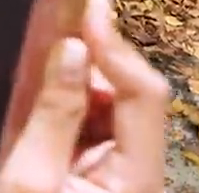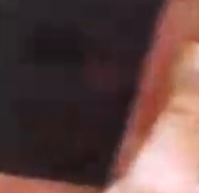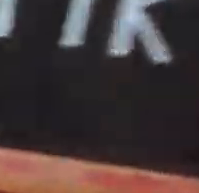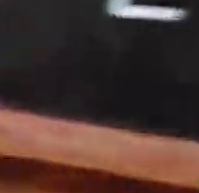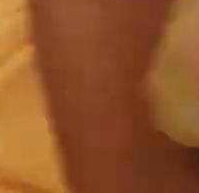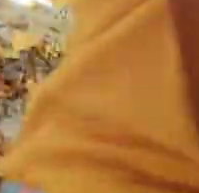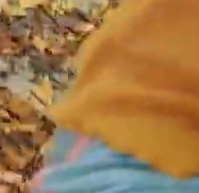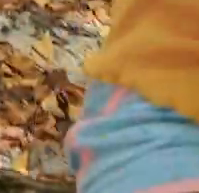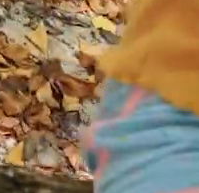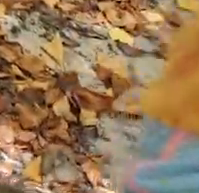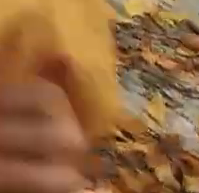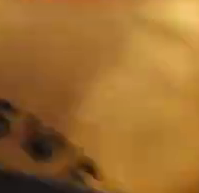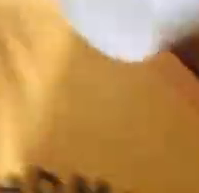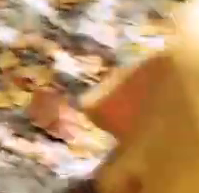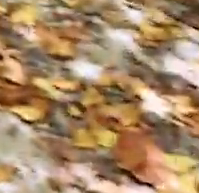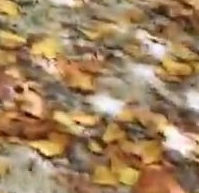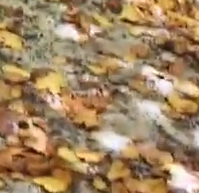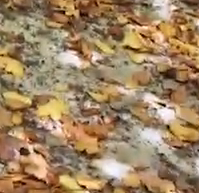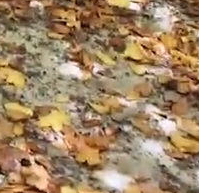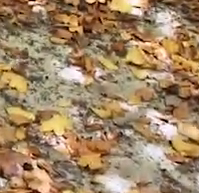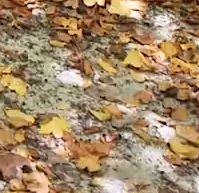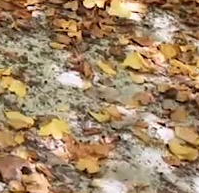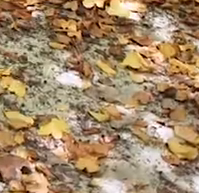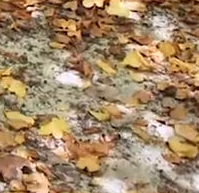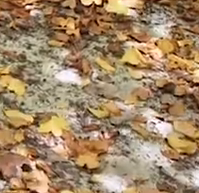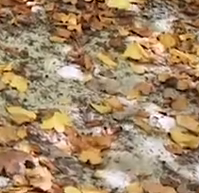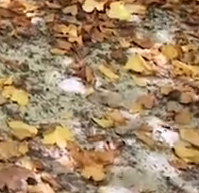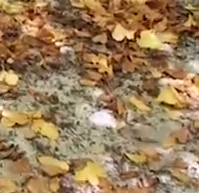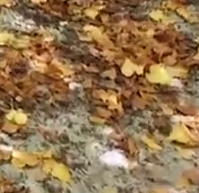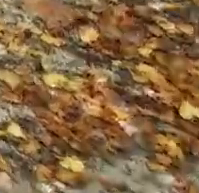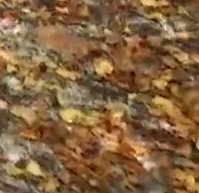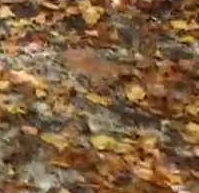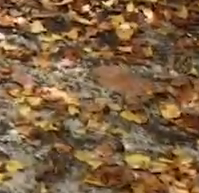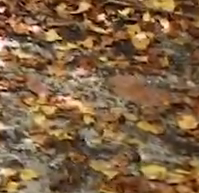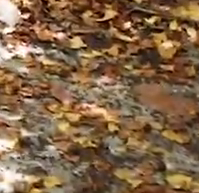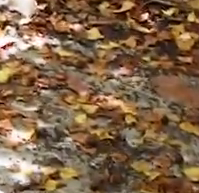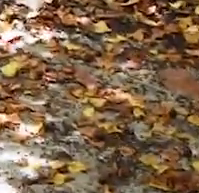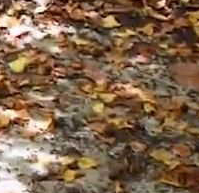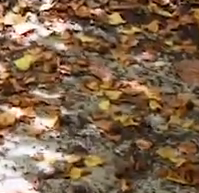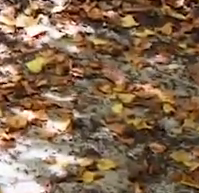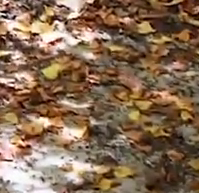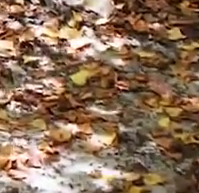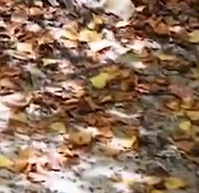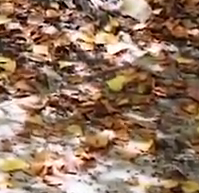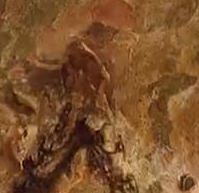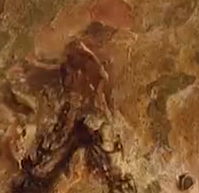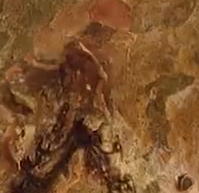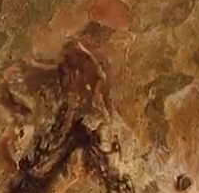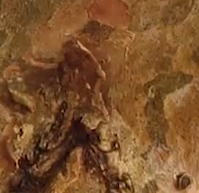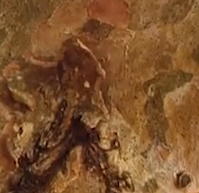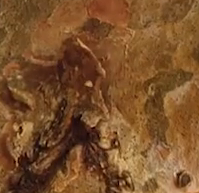Nous œuvrons à l'émergence de la nation Guadeloupe, pour nos enfants et pour nous-mêmes. I have a dream.